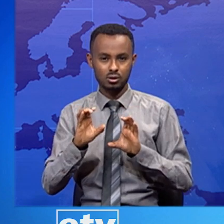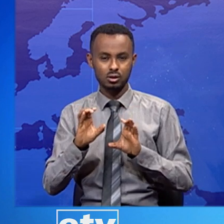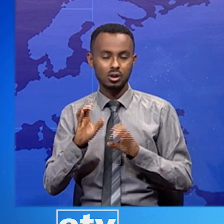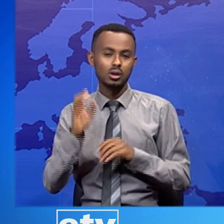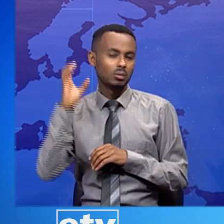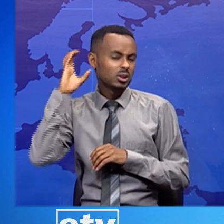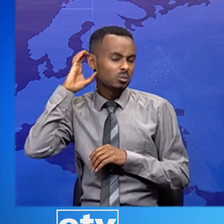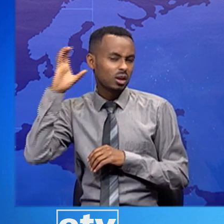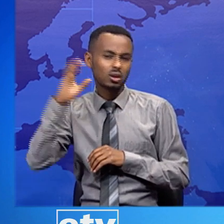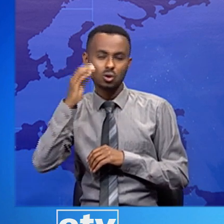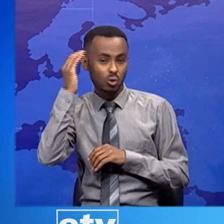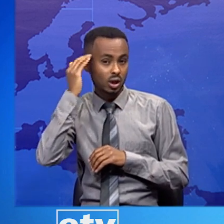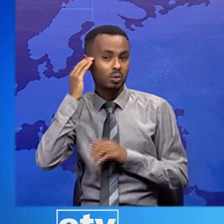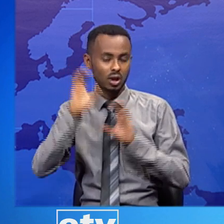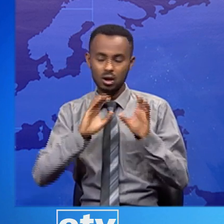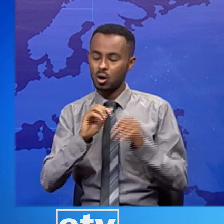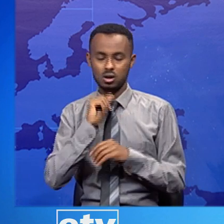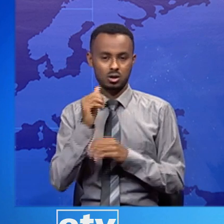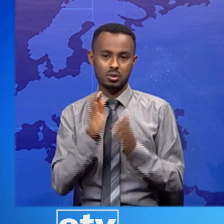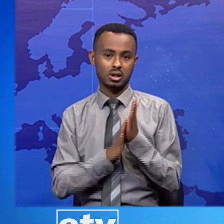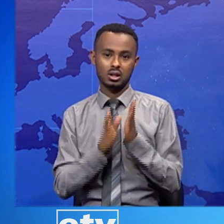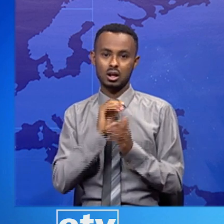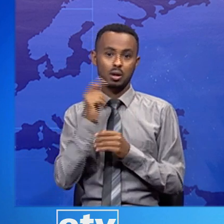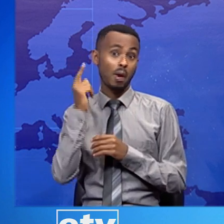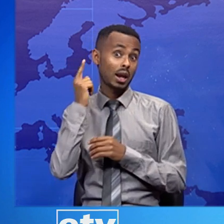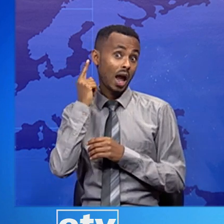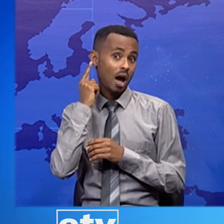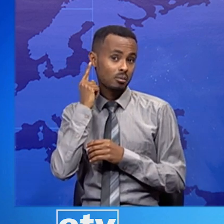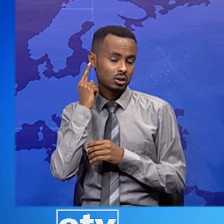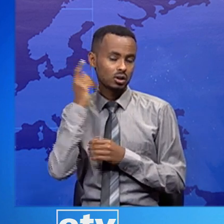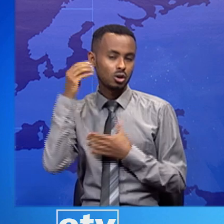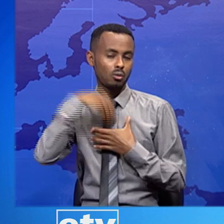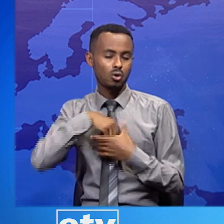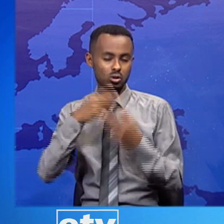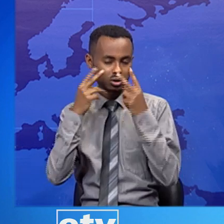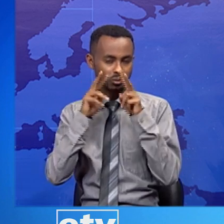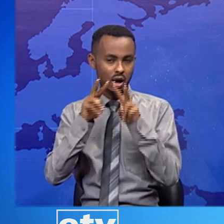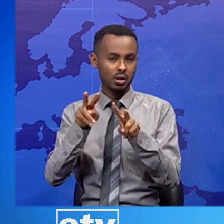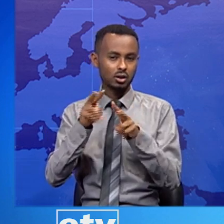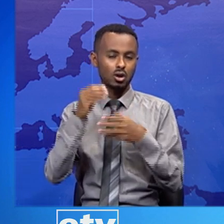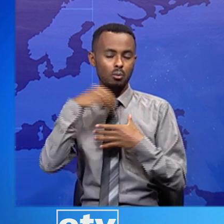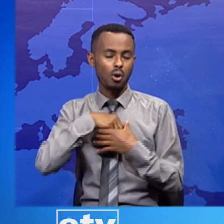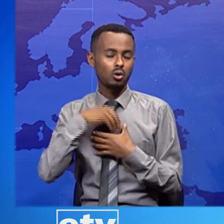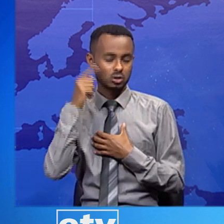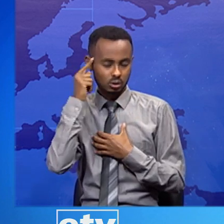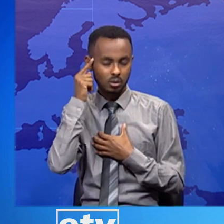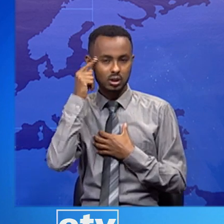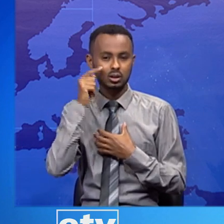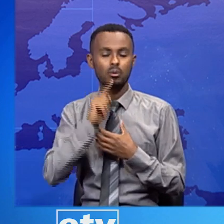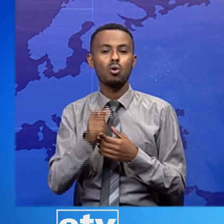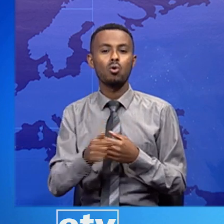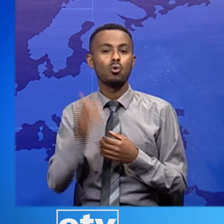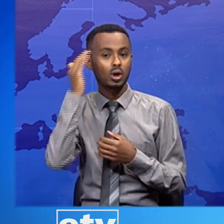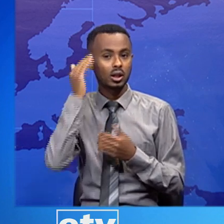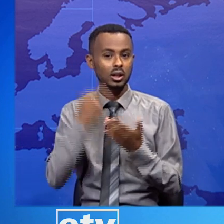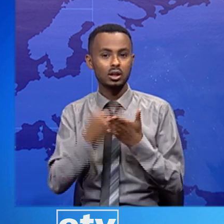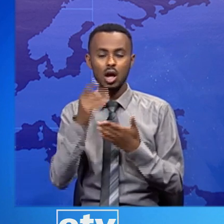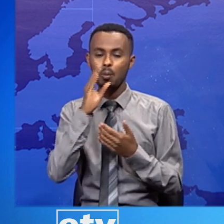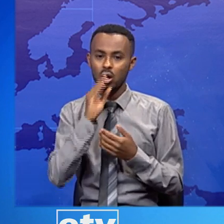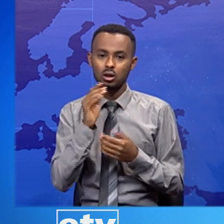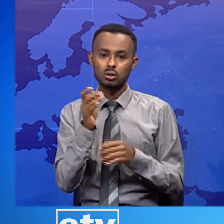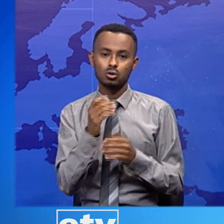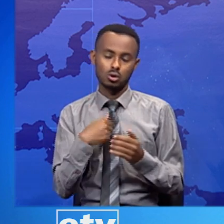ምናምን መስማትን ነው ዕውቀት ምናምን አይደል ለሚቅርታ አድርገን አዳመጥ በውስጥ ማየት በውስጥ አመክንዮ ማሰብ ነው ዕውቀት